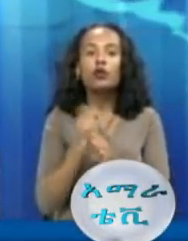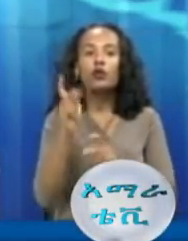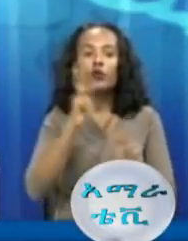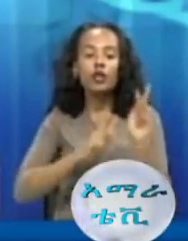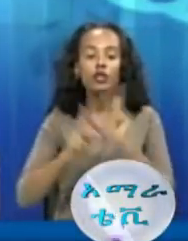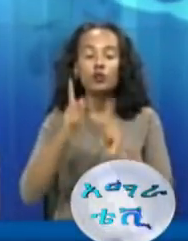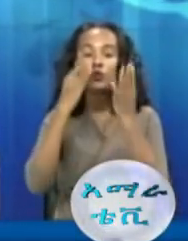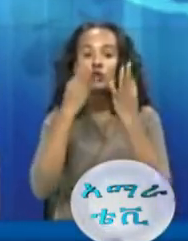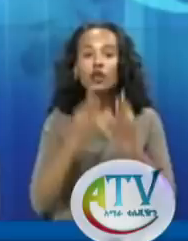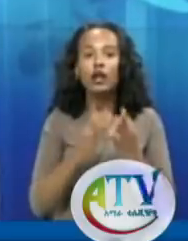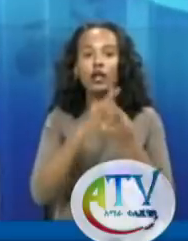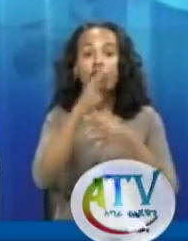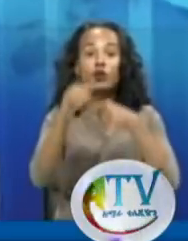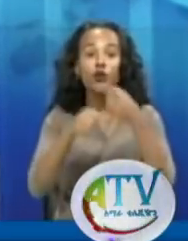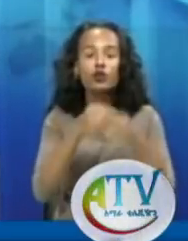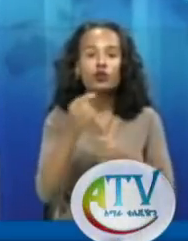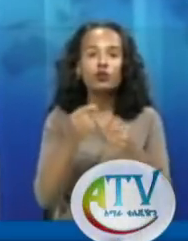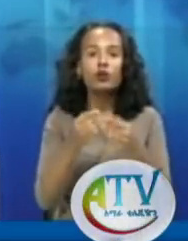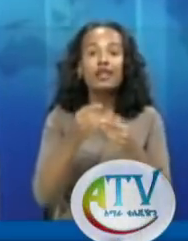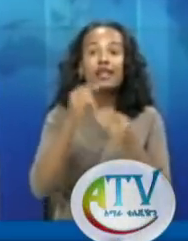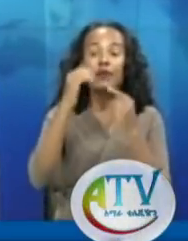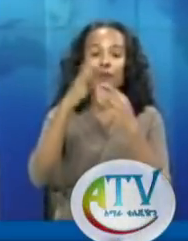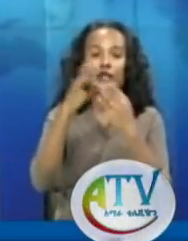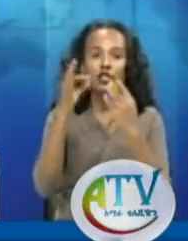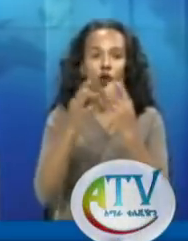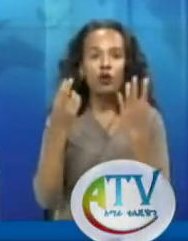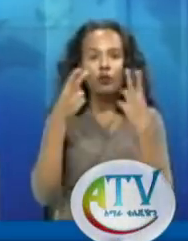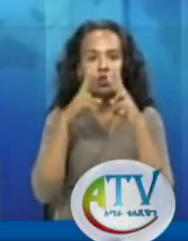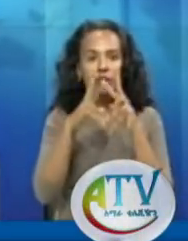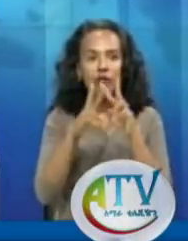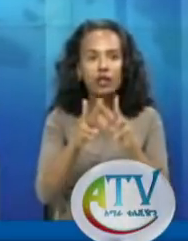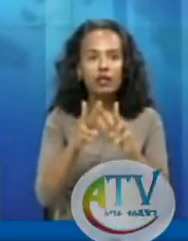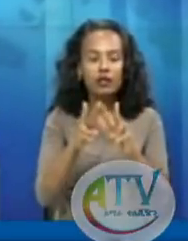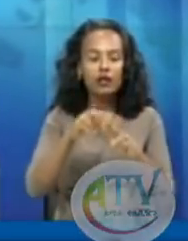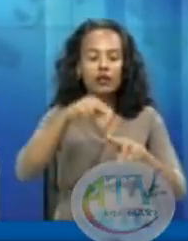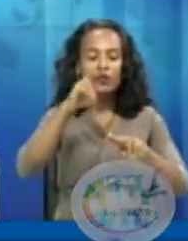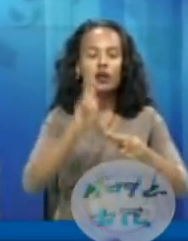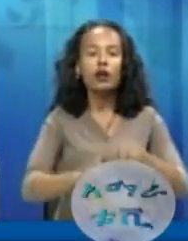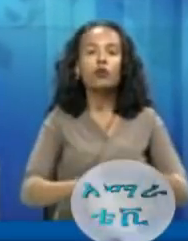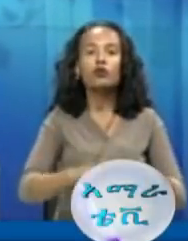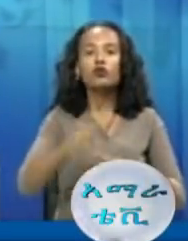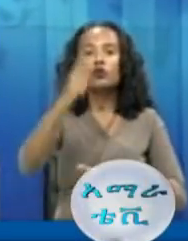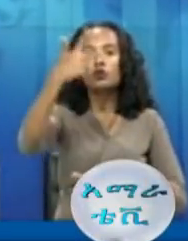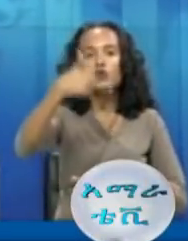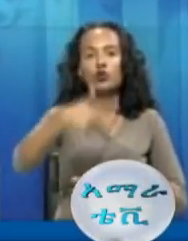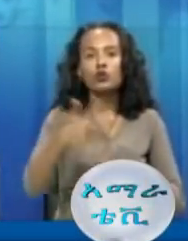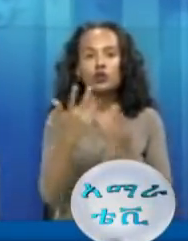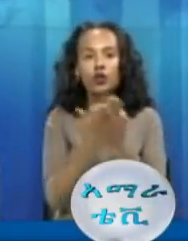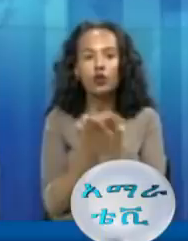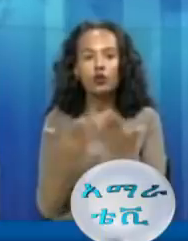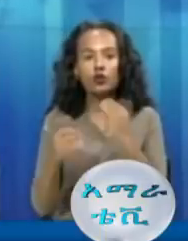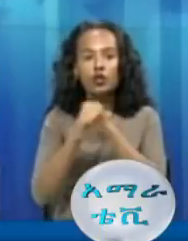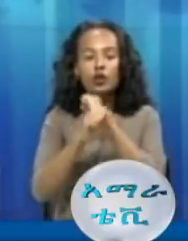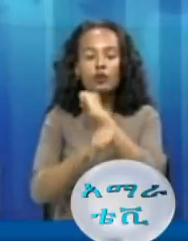ውሳኔ ሂደቶችም ከላይ ምርጫውን በተመለከተ የተቀመጡትን ሶስት ሴቶች መሰረት